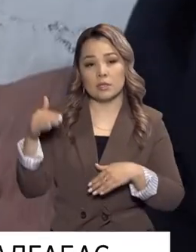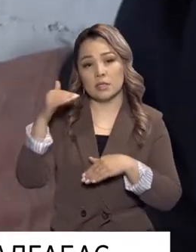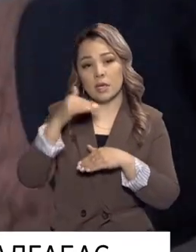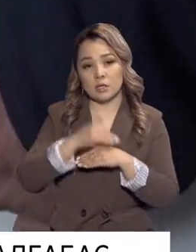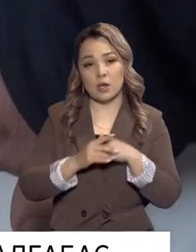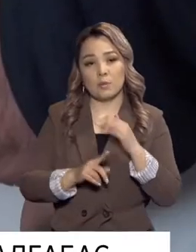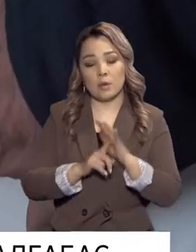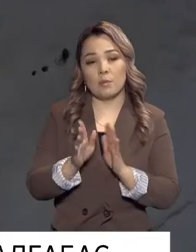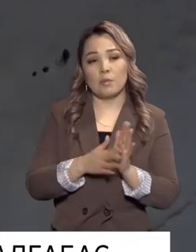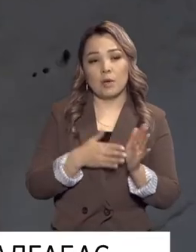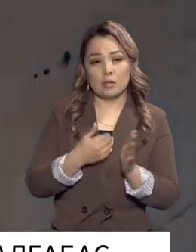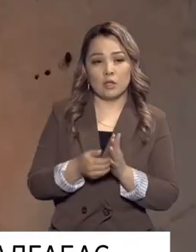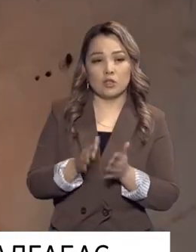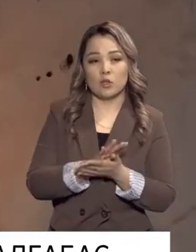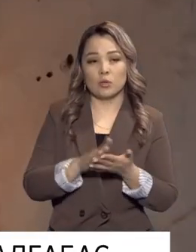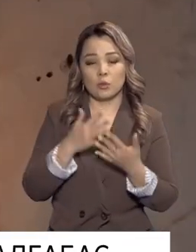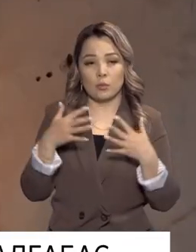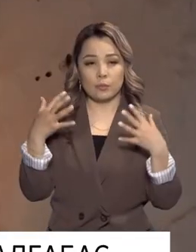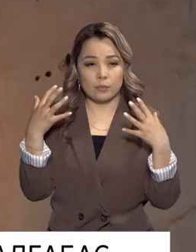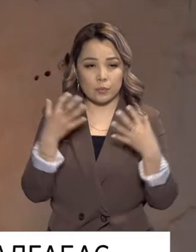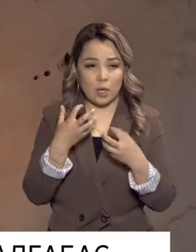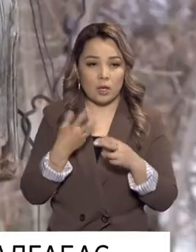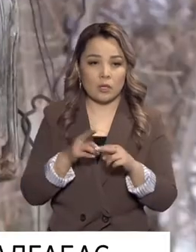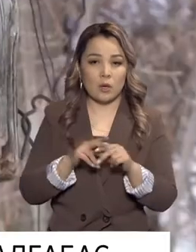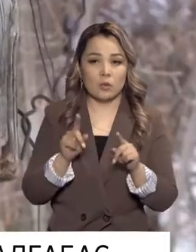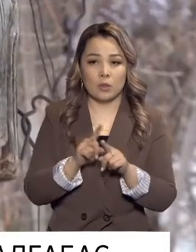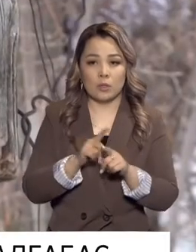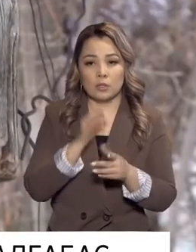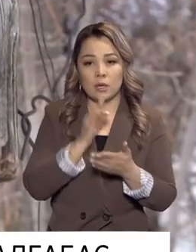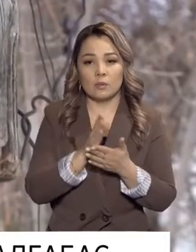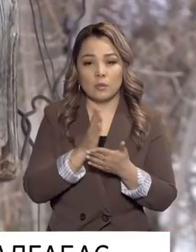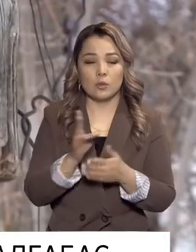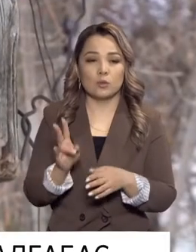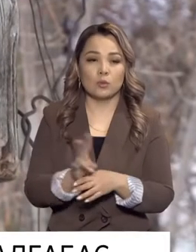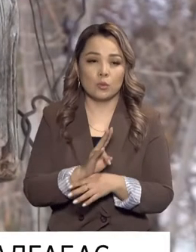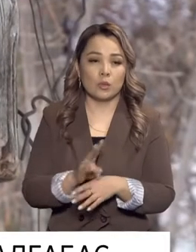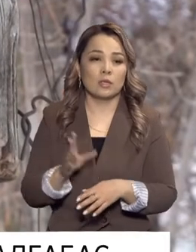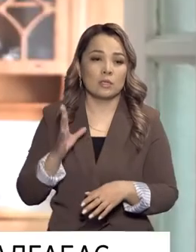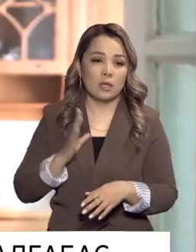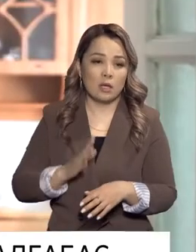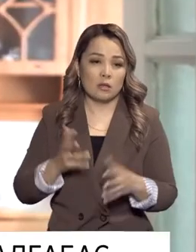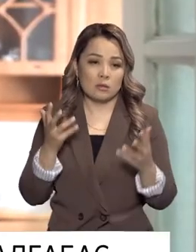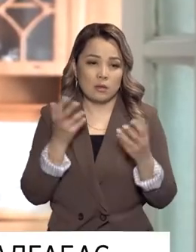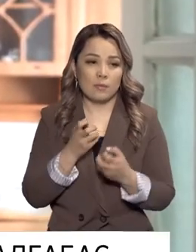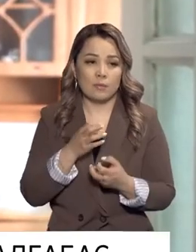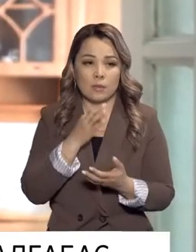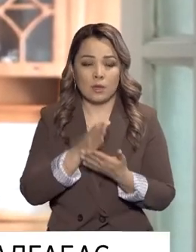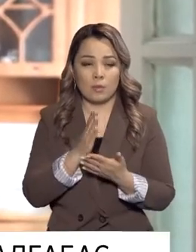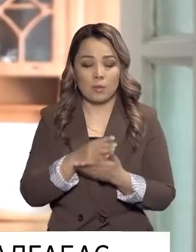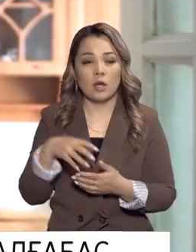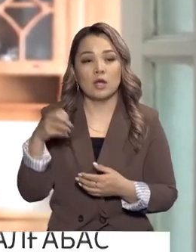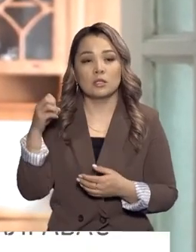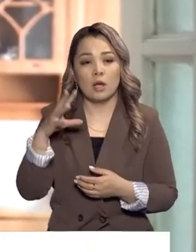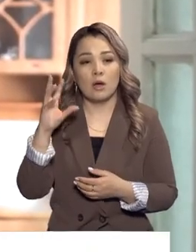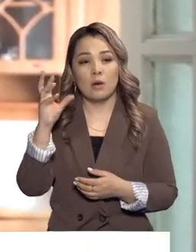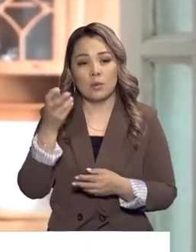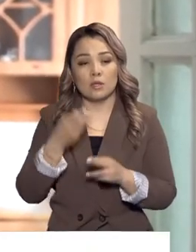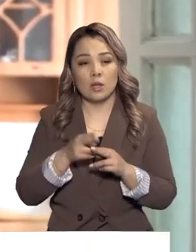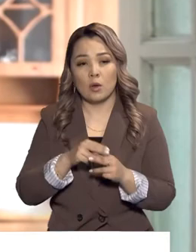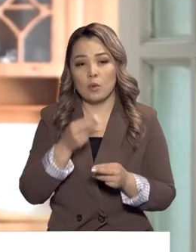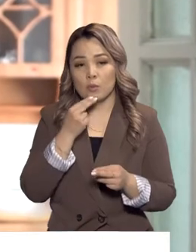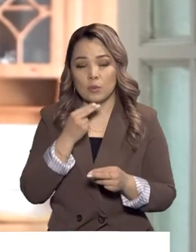мен майшамнан айырмасы жоқ сығырайып сәуле шашқан шамға телміріп отыруға тура келеді, дейді тұрғындар. Лампочка түгілі тамағымызды зор қашып